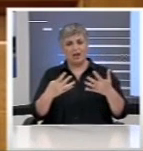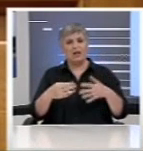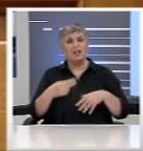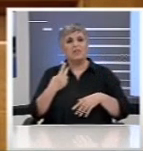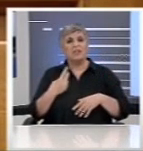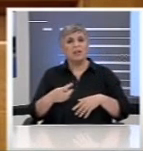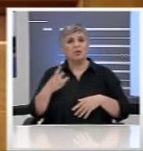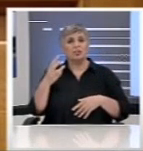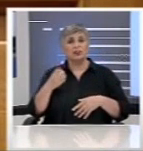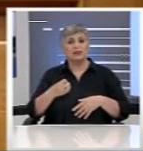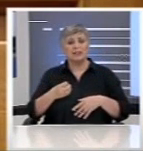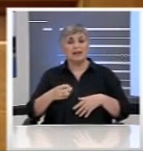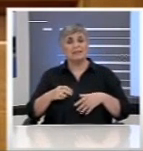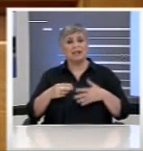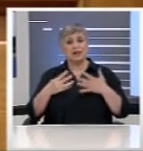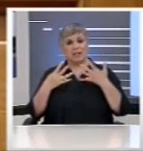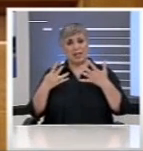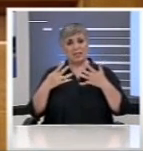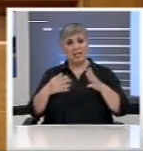ευρώ, εκατομμύρια ευρώ.